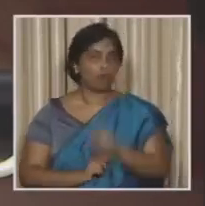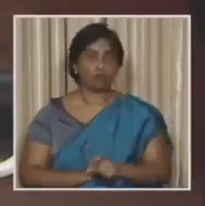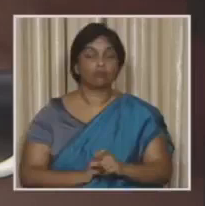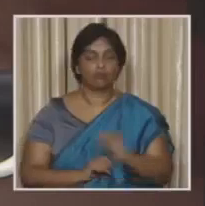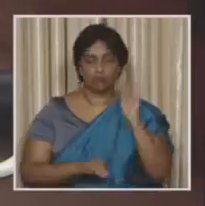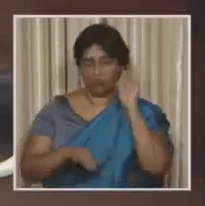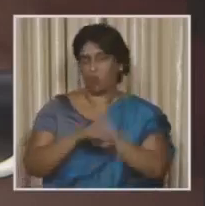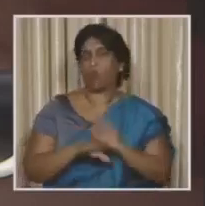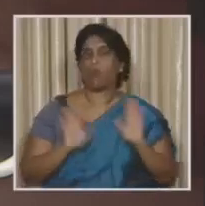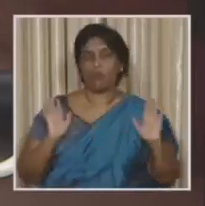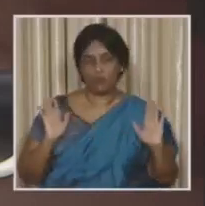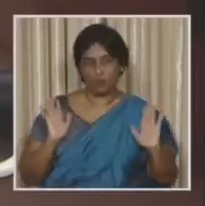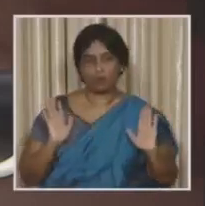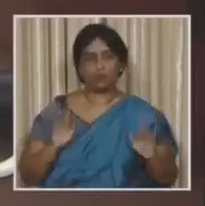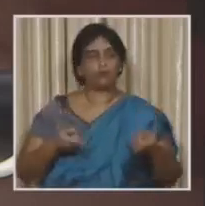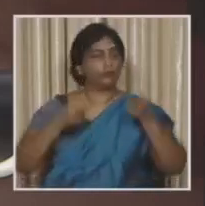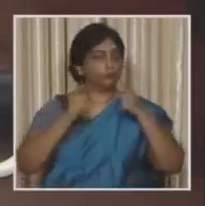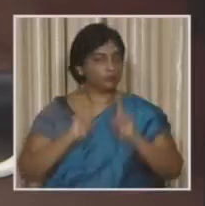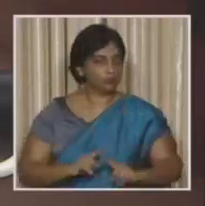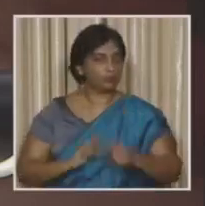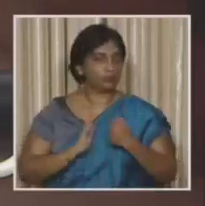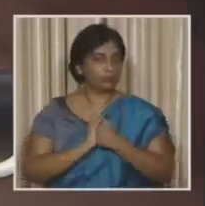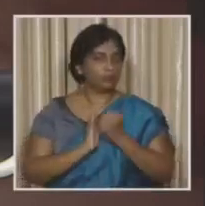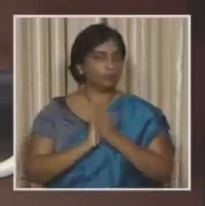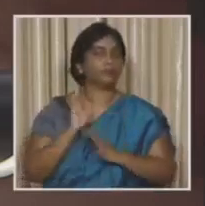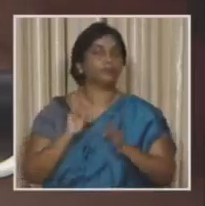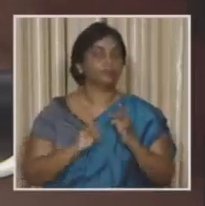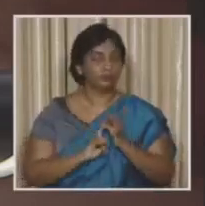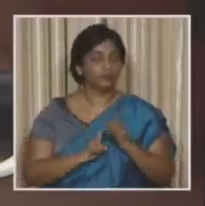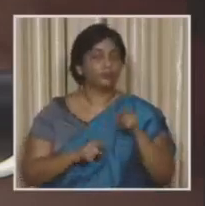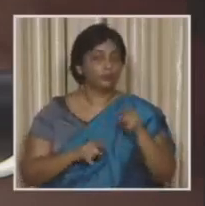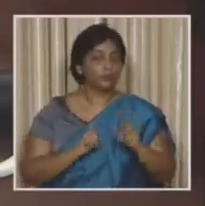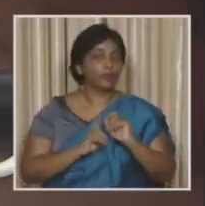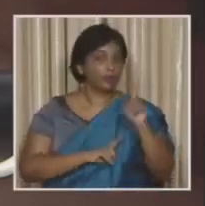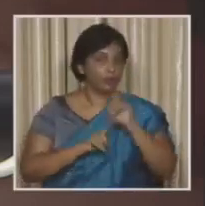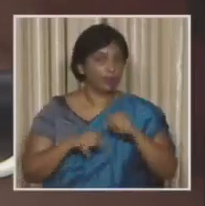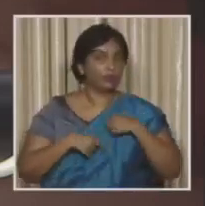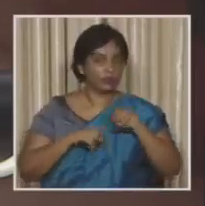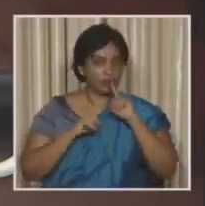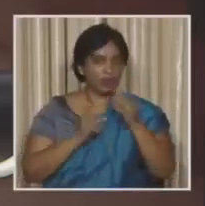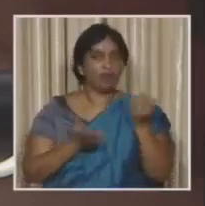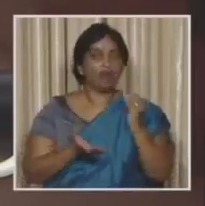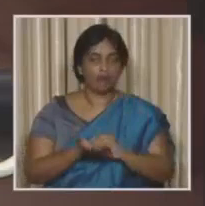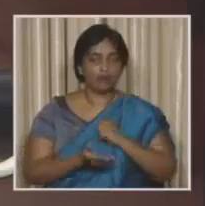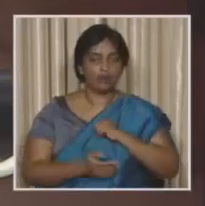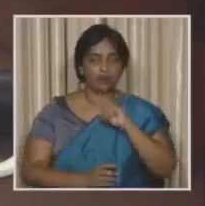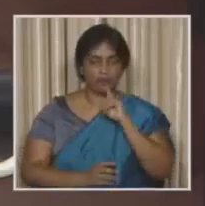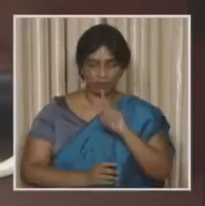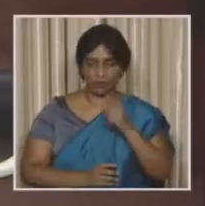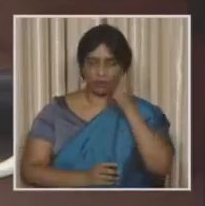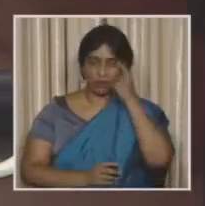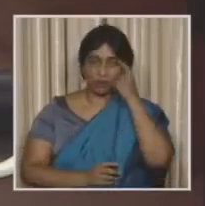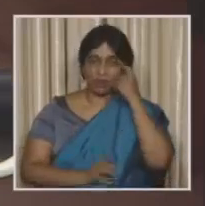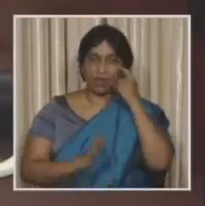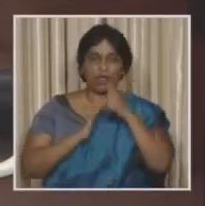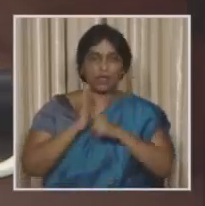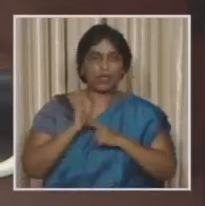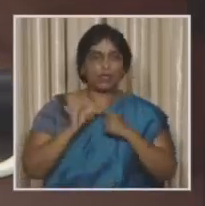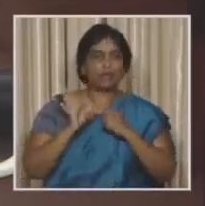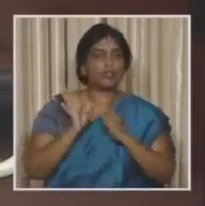කරුණු. ඊළඟ ගරු මන්ත්‍රීතුමනි, මේකත් මේ පාර්ලිමේන්තේ කියවිලා තියෙනවා, මම නැවත කියන්න. ජමීල් කියන